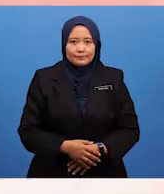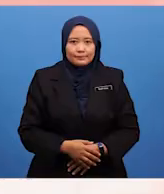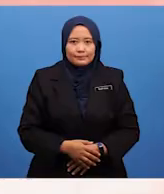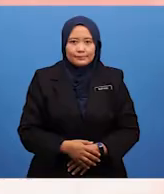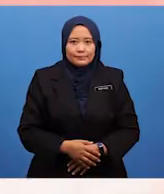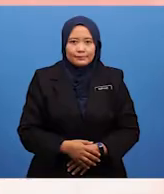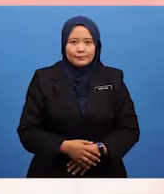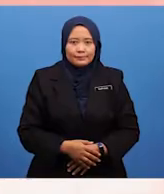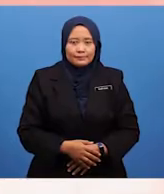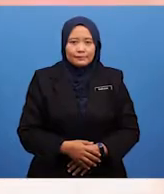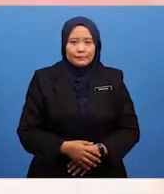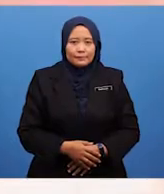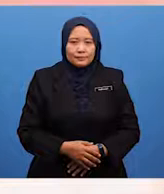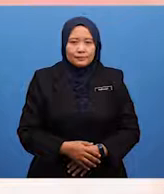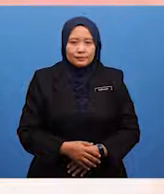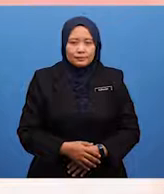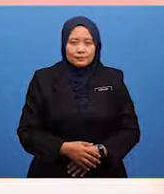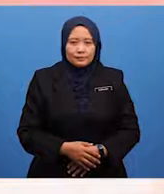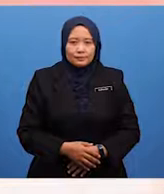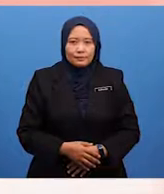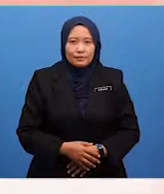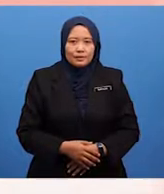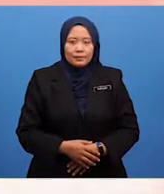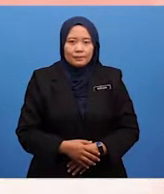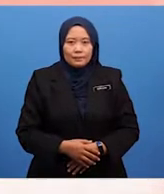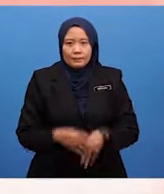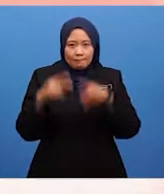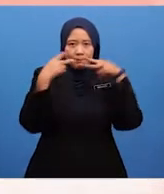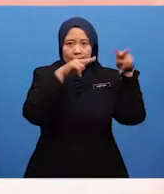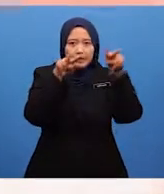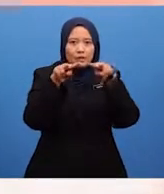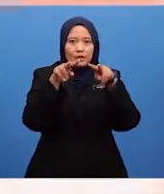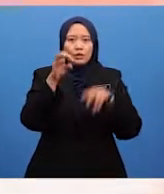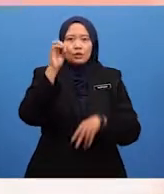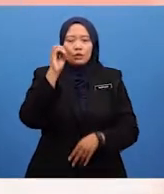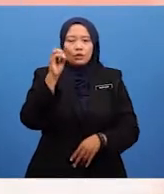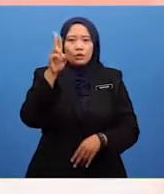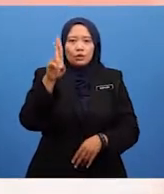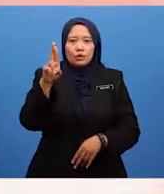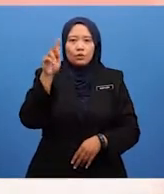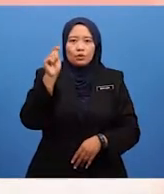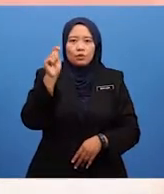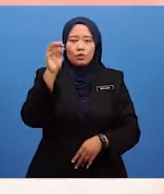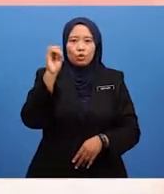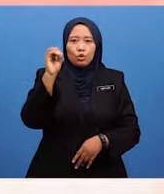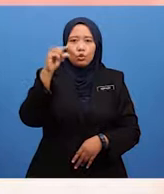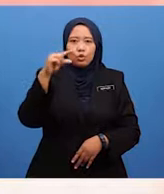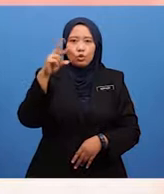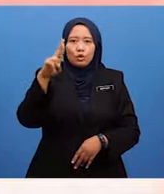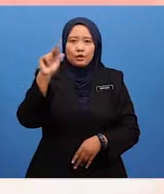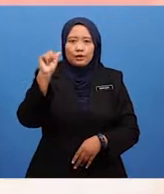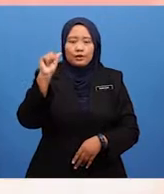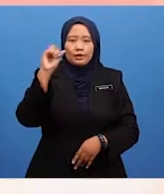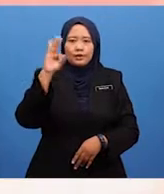by nasib Joseph sujud panjangnya needlefish ini ialah sudut pandangan dalam